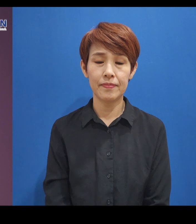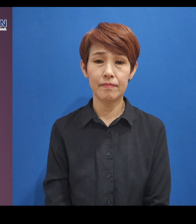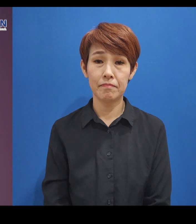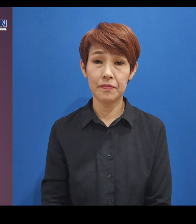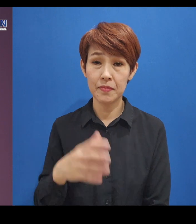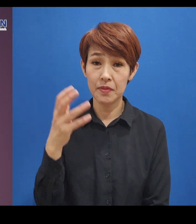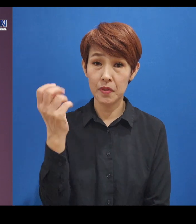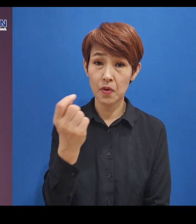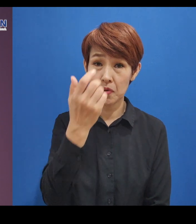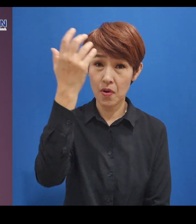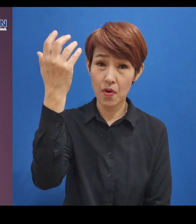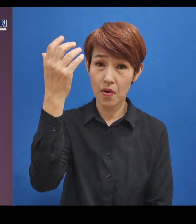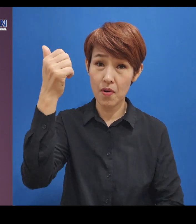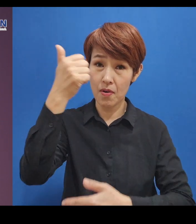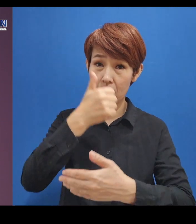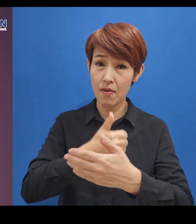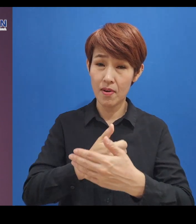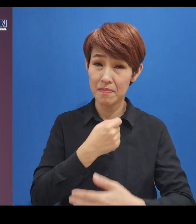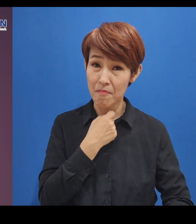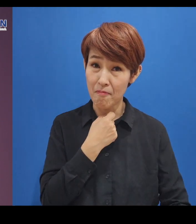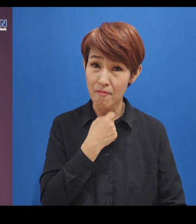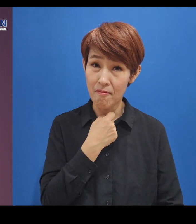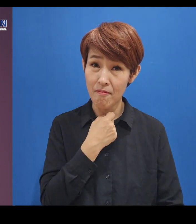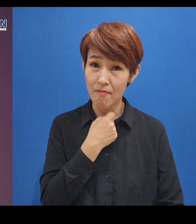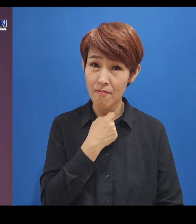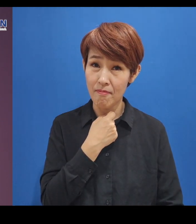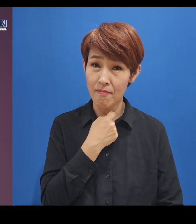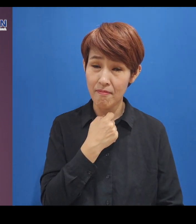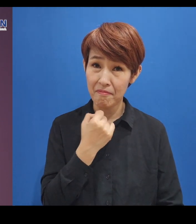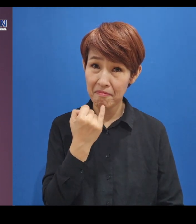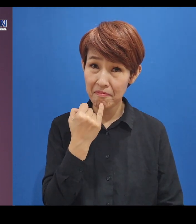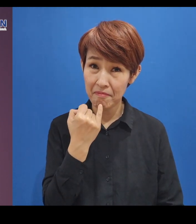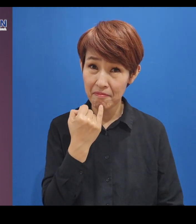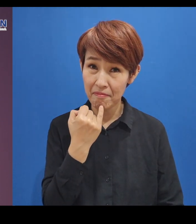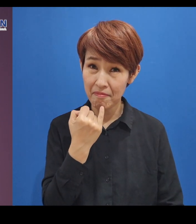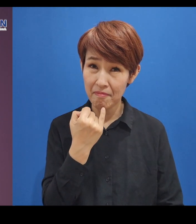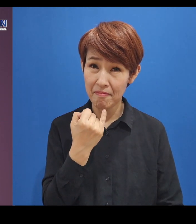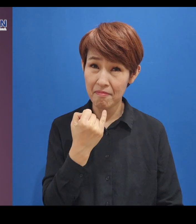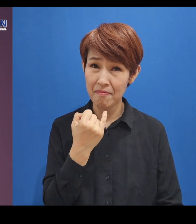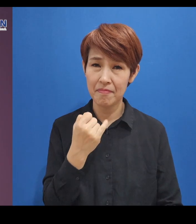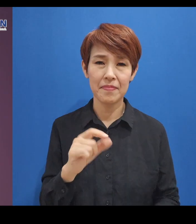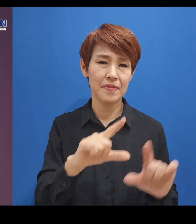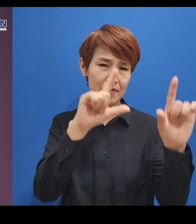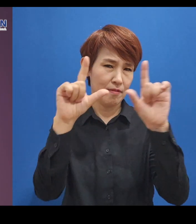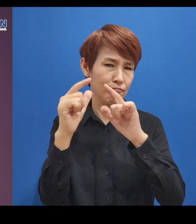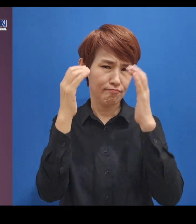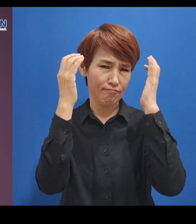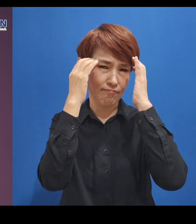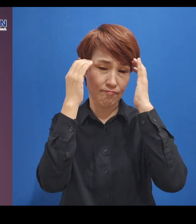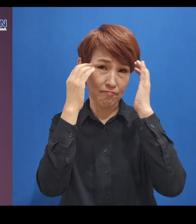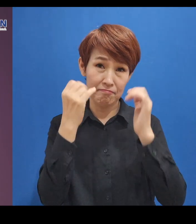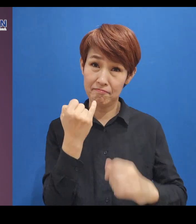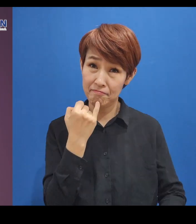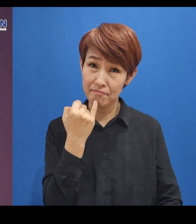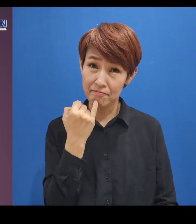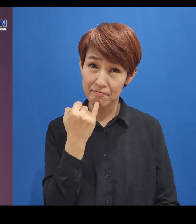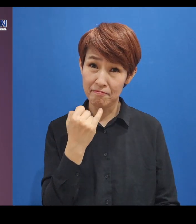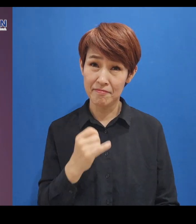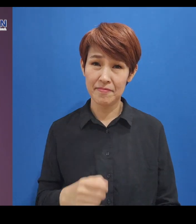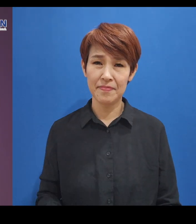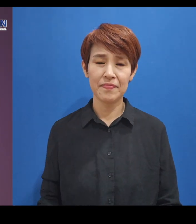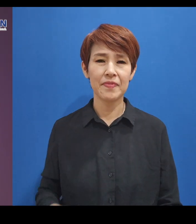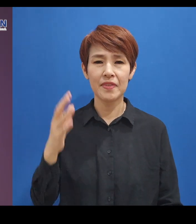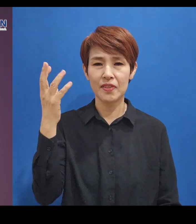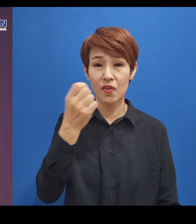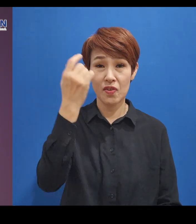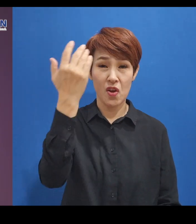그래도 성령을 모시고 사시겠습니까? 사는 게 쉽지 않을 텐데요. 맨날 이 안에서